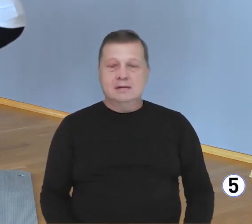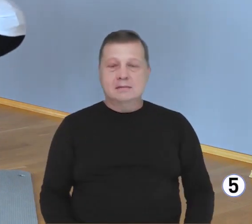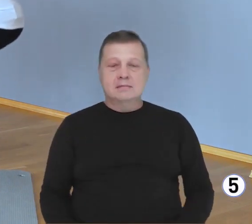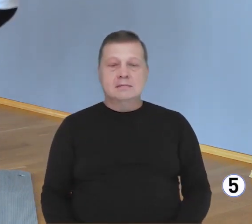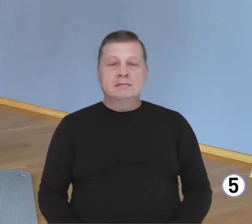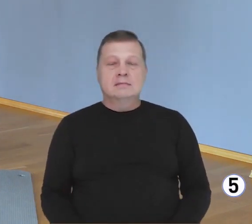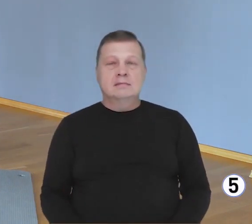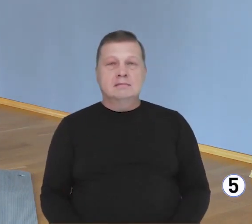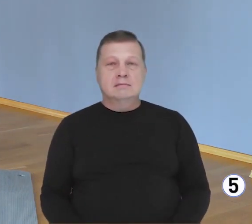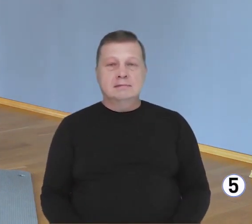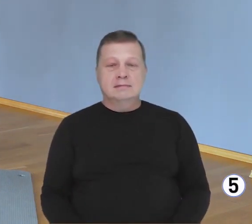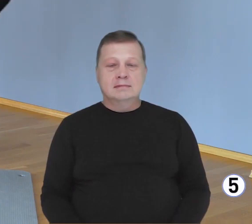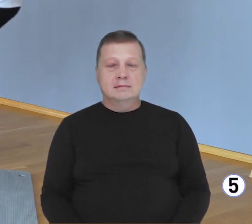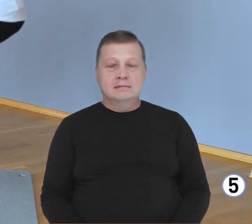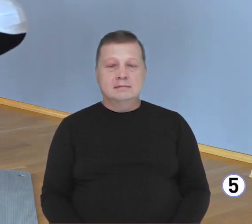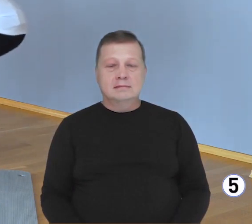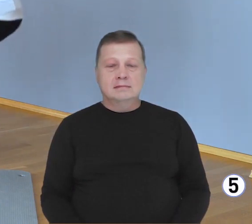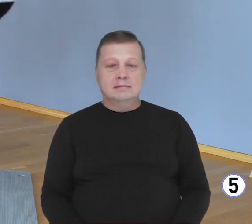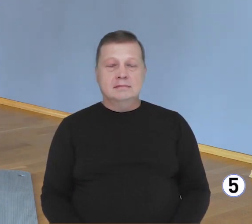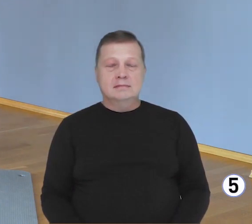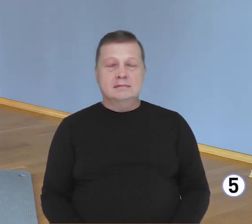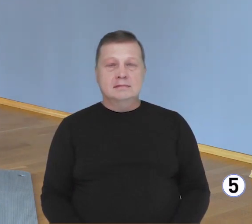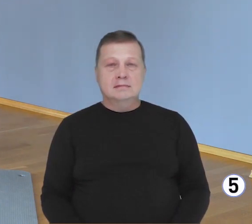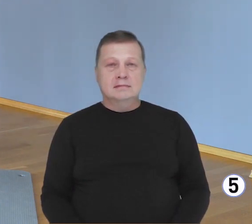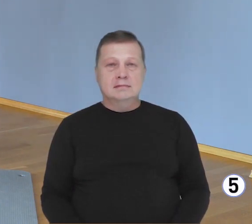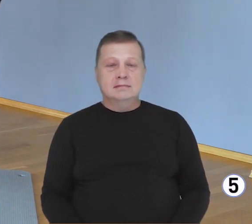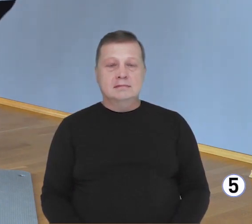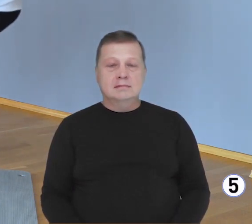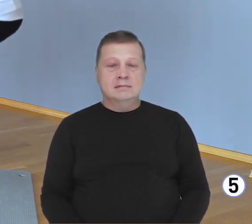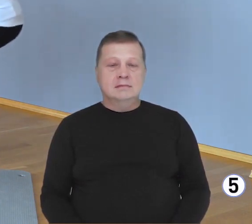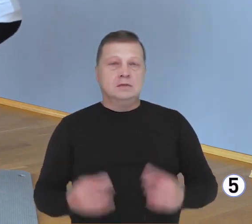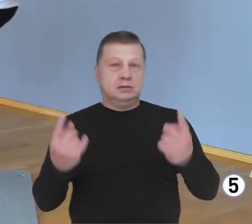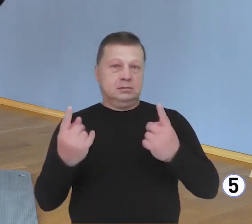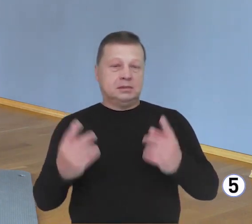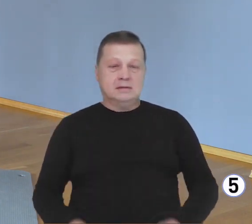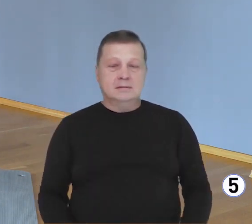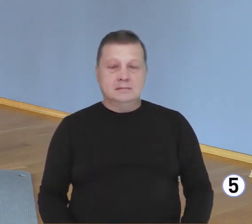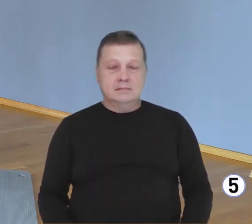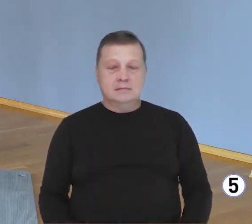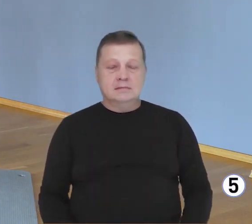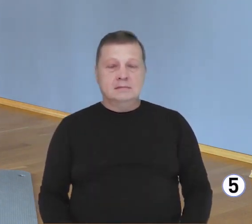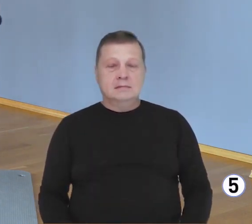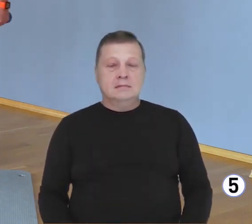Świetnie, pamiętaj o prostych plecach przy wejściu w dół. Świetnie.